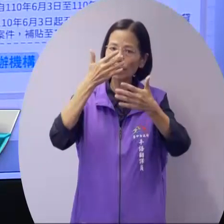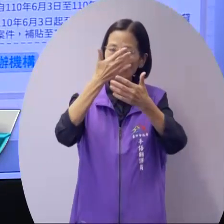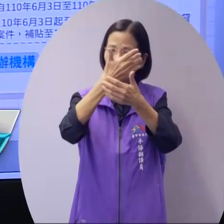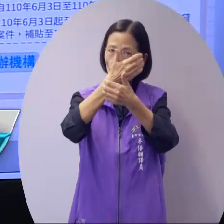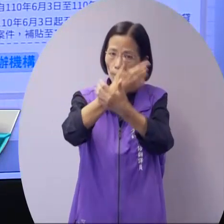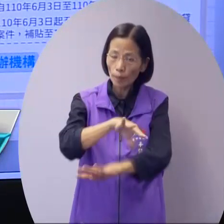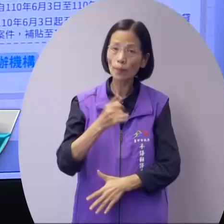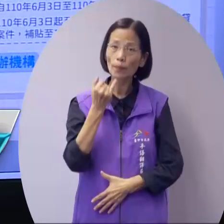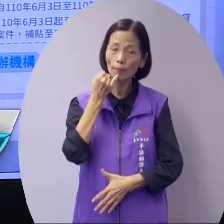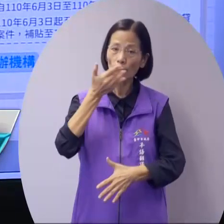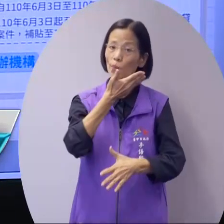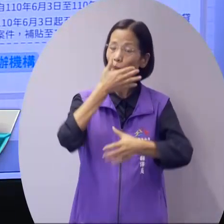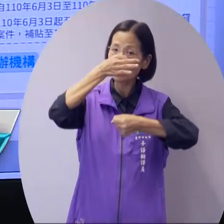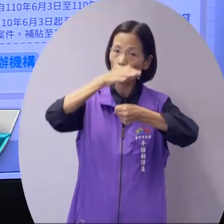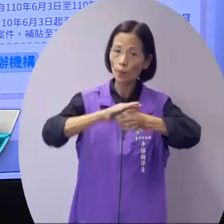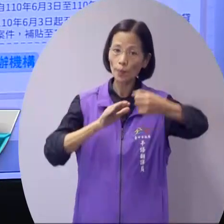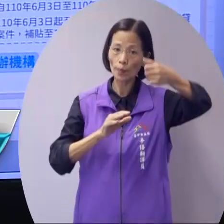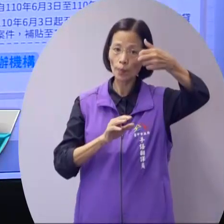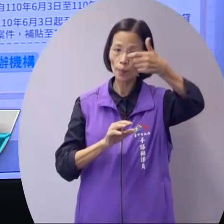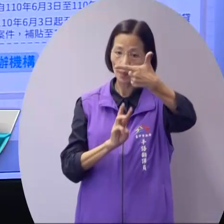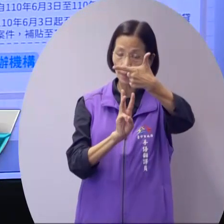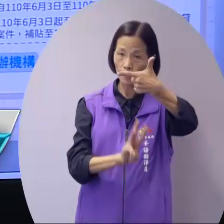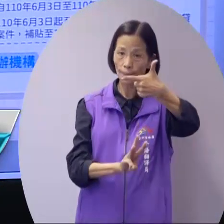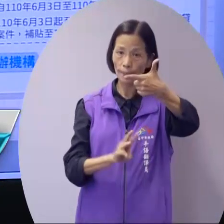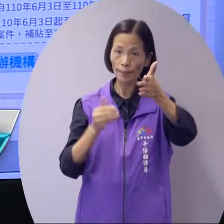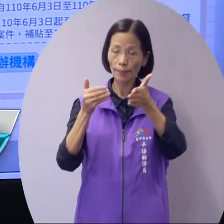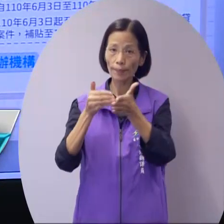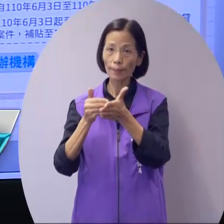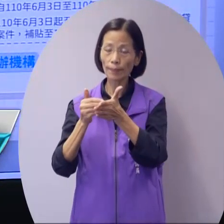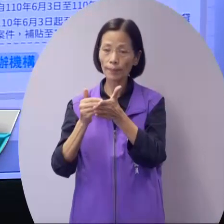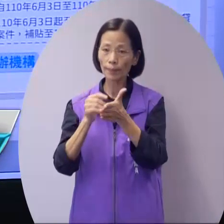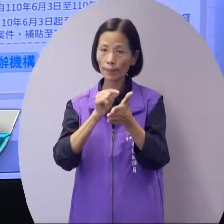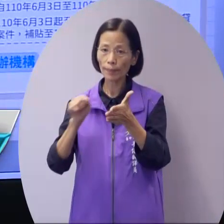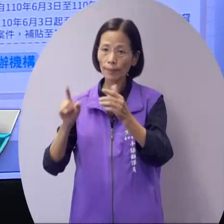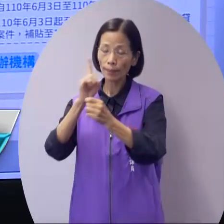会补贴利息。从6月3号到